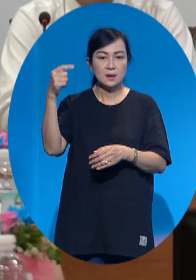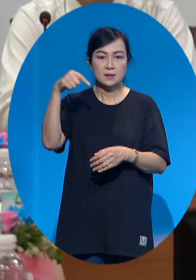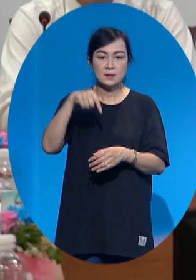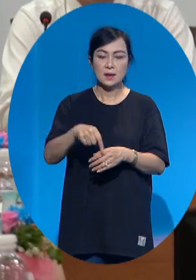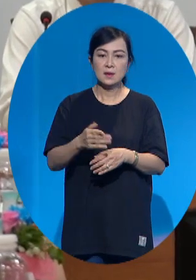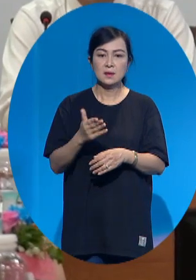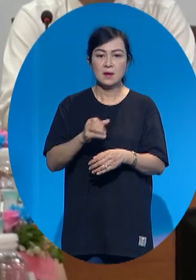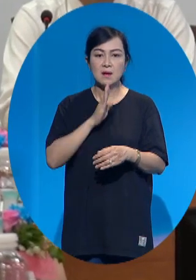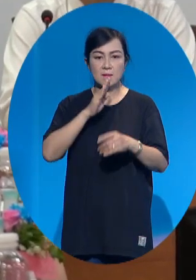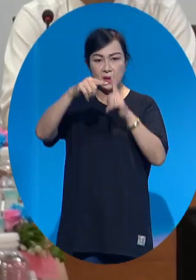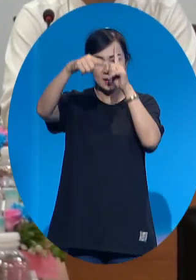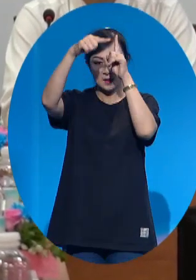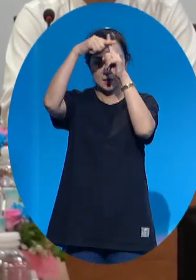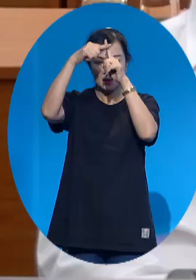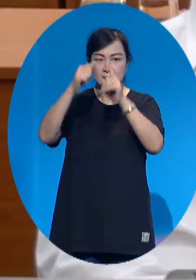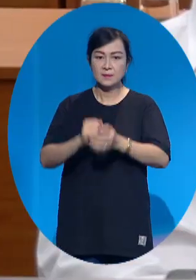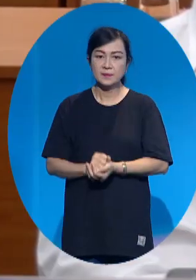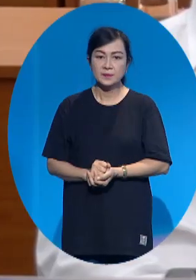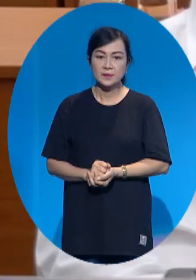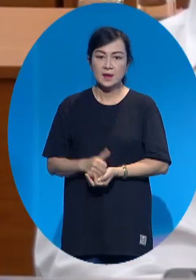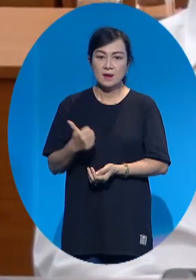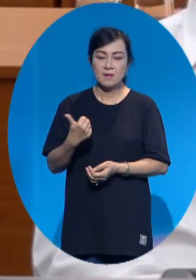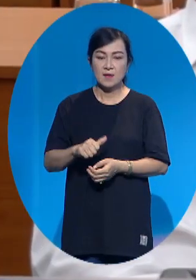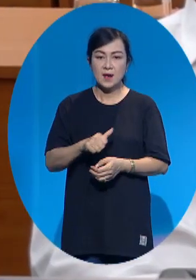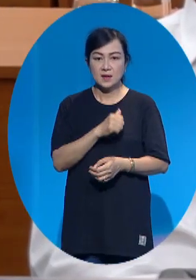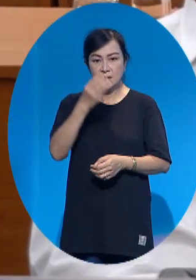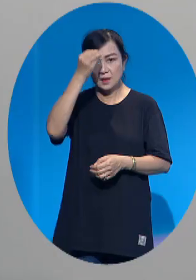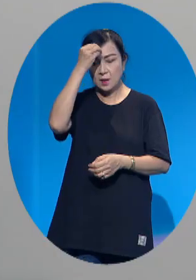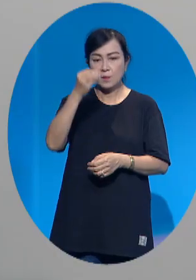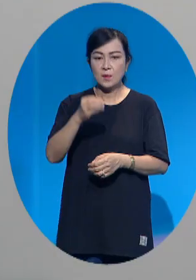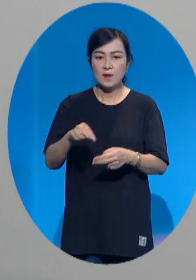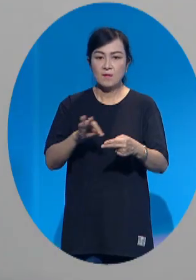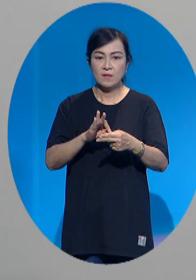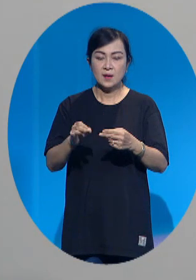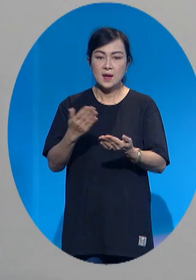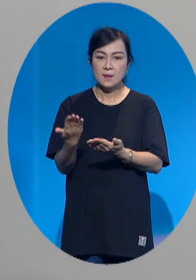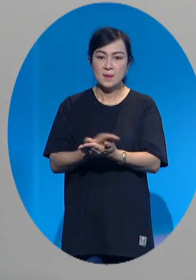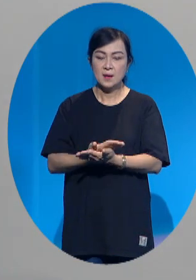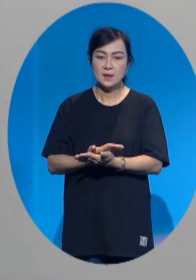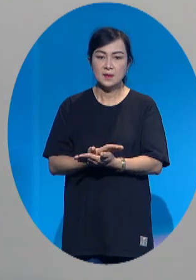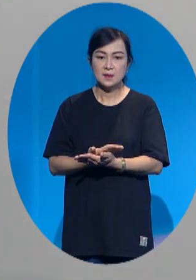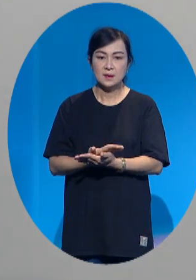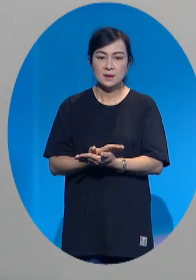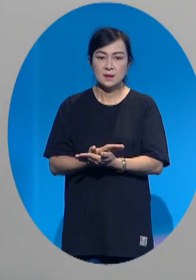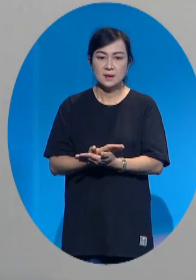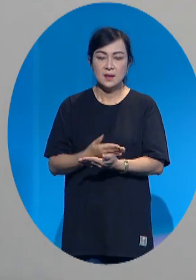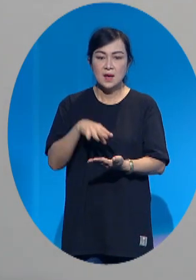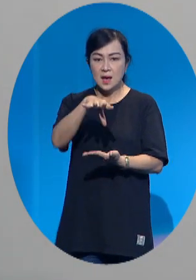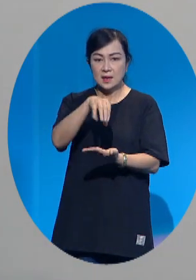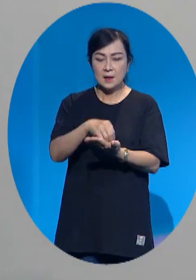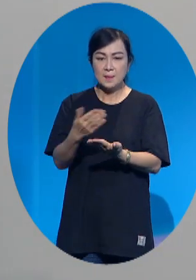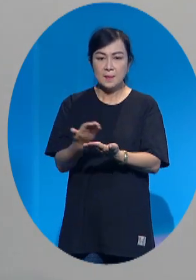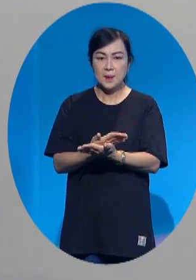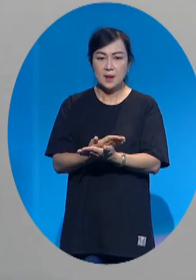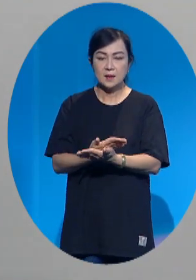cho người bác sĩ lâm sàng cũng như là các học viên về những vấn đề mới, những cập nhật mới của